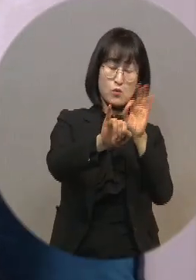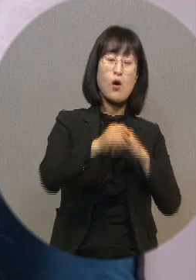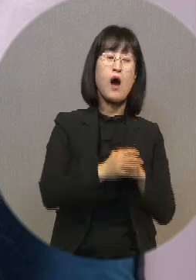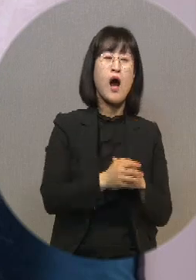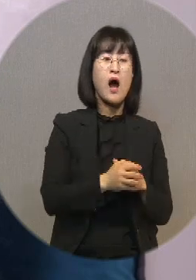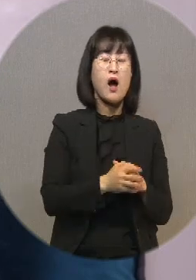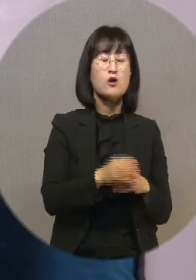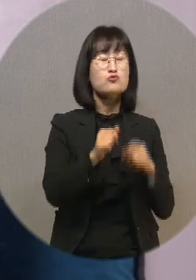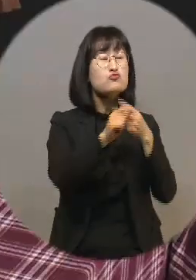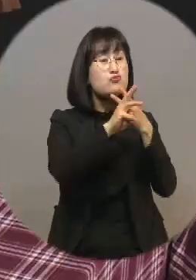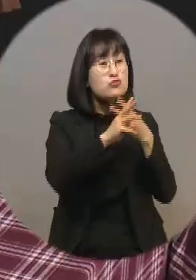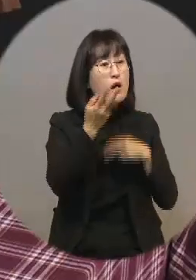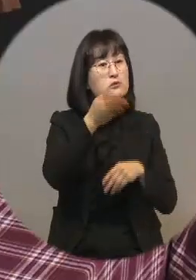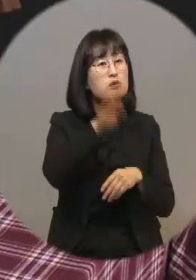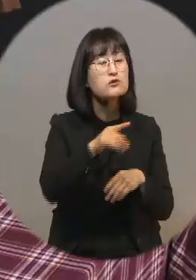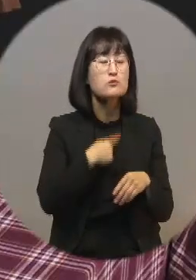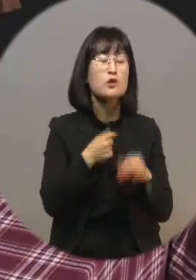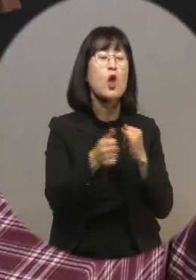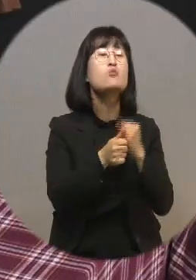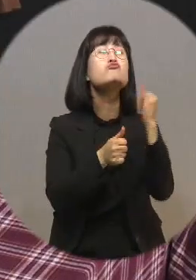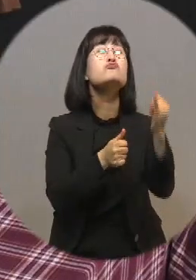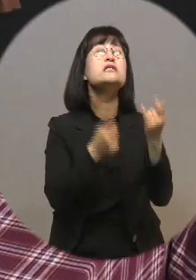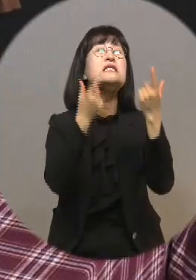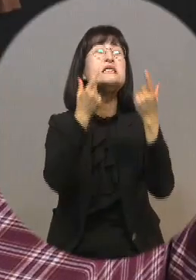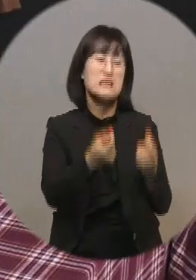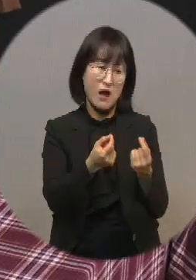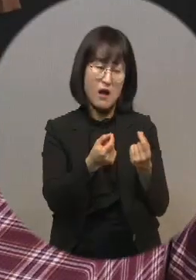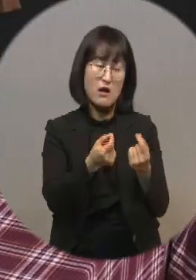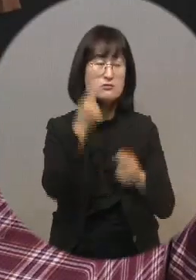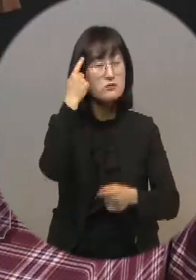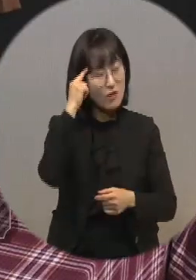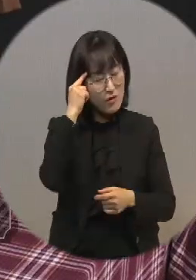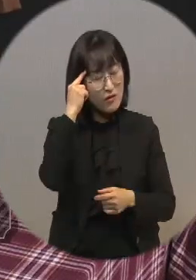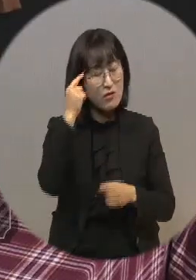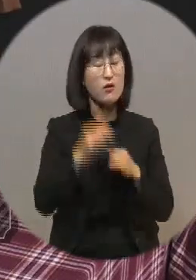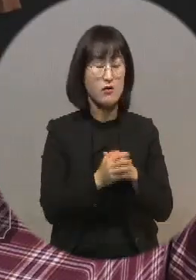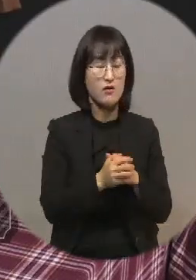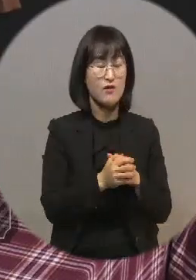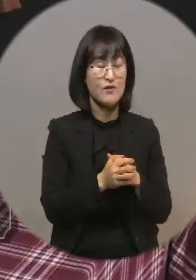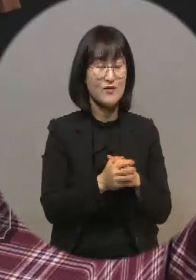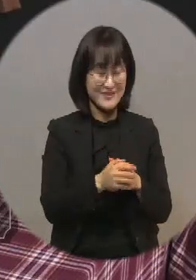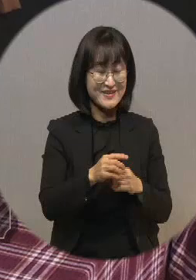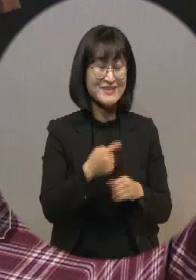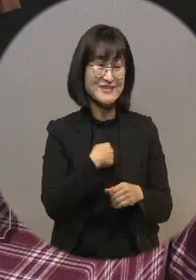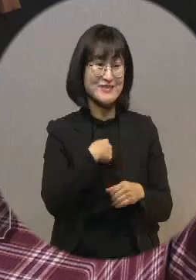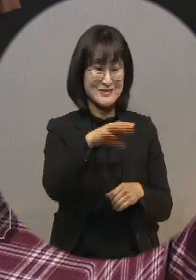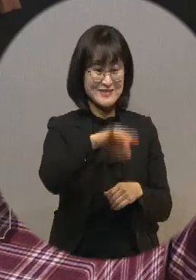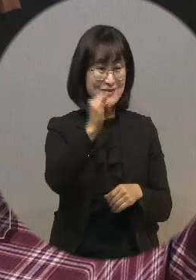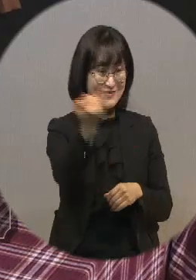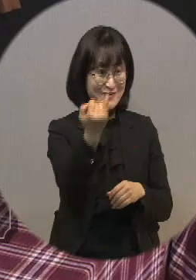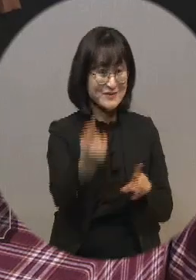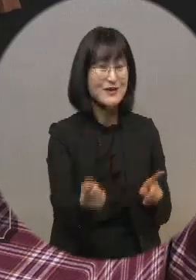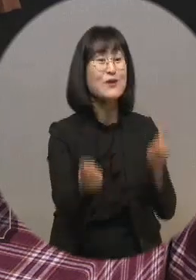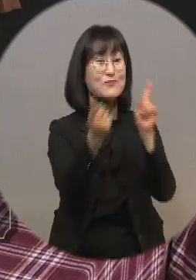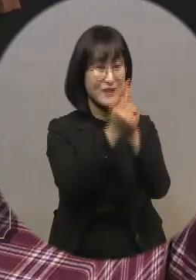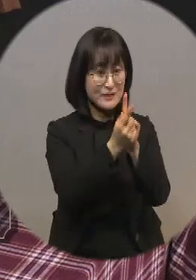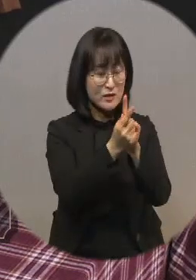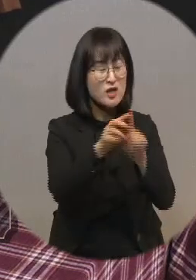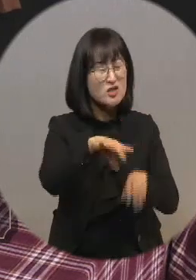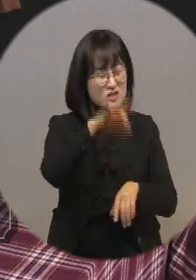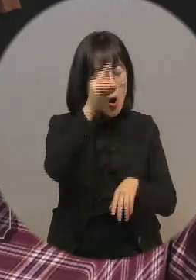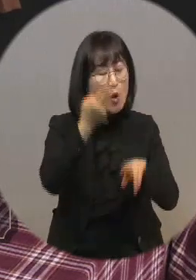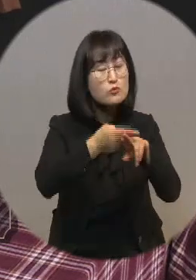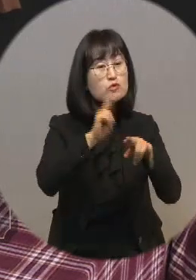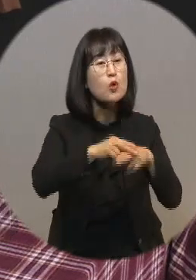꿈을 꿨어요. 중학생 때. 근데 이제 주옥 씨가 이제 연애를 할 때 저한테 첫 선물을 줬는데 뭘 주셨는지